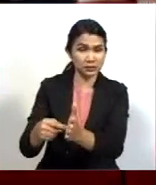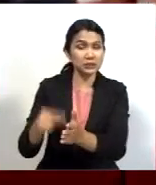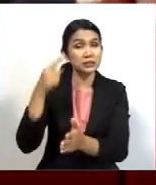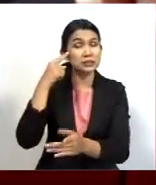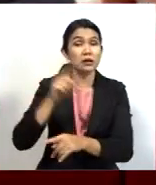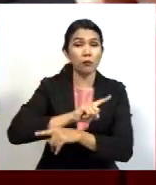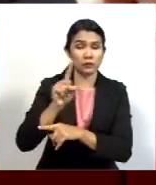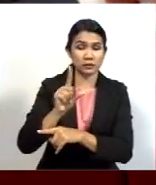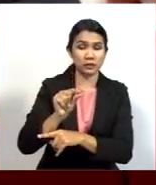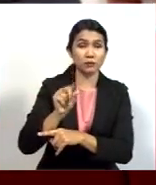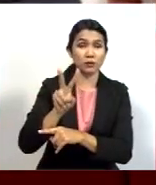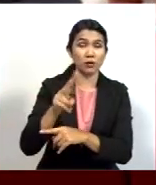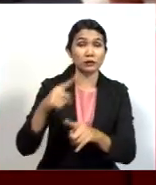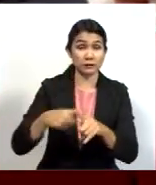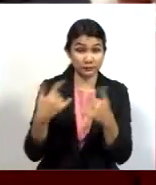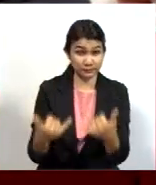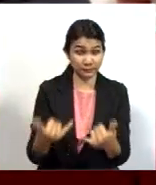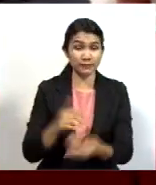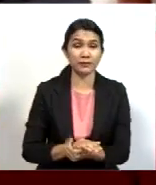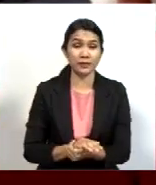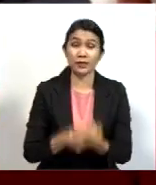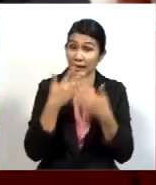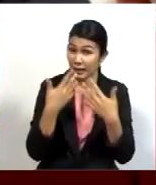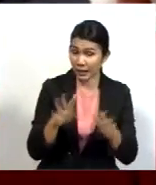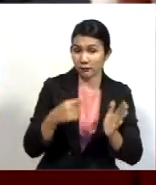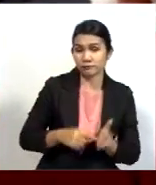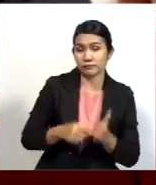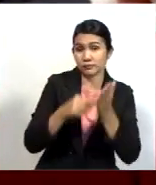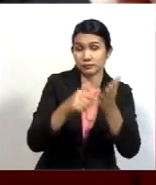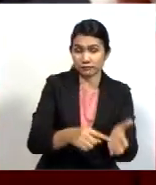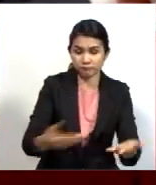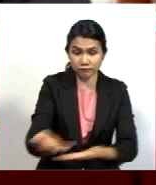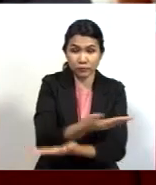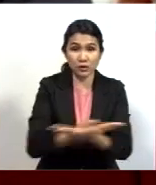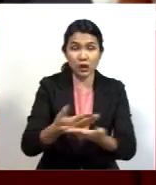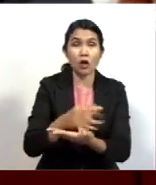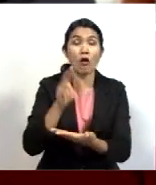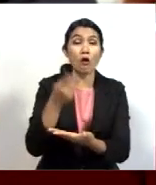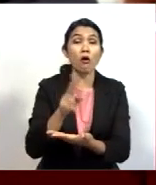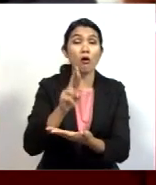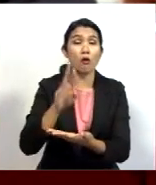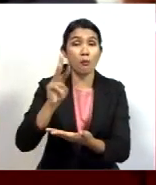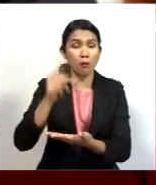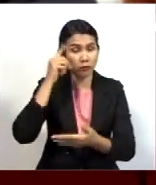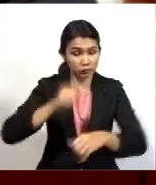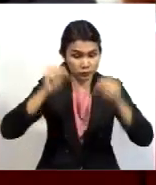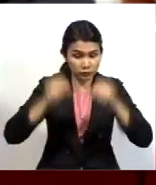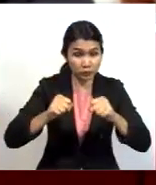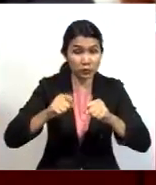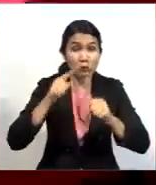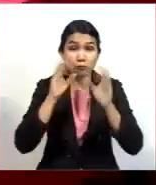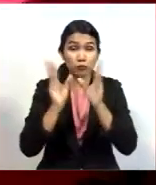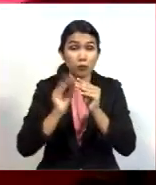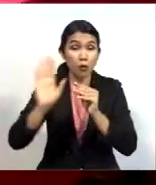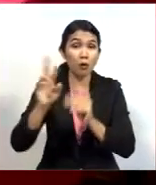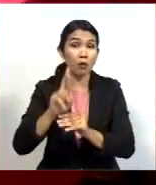อภายในวันที่22มกราคมนี้จากนั้นก็จะเสนอเข้าสู่การพิจารณาของคณะรัฐมนตรีเพื่ออนุมัติส่งต่อเข้าที่ประชุมส